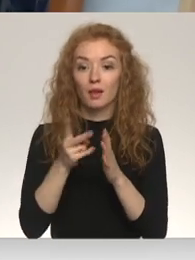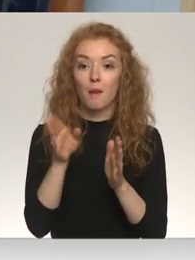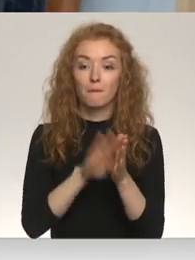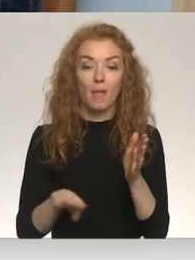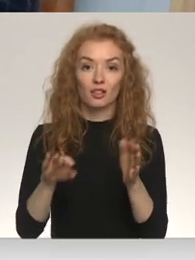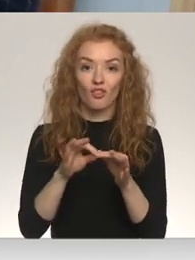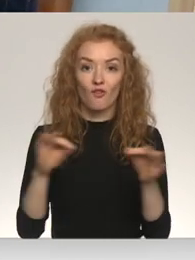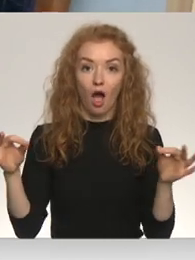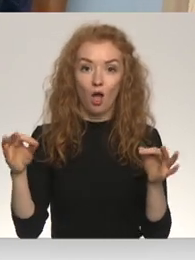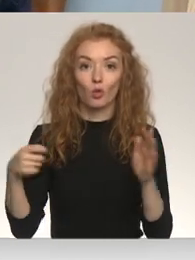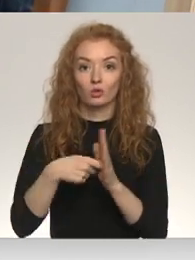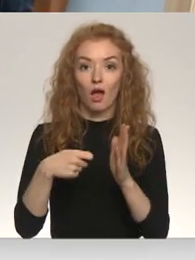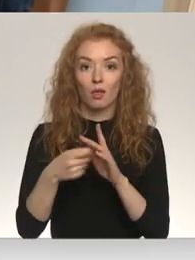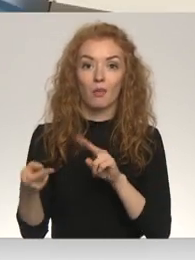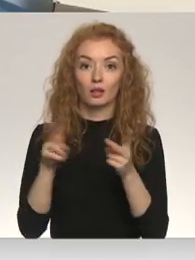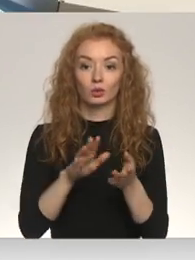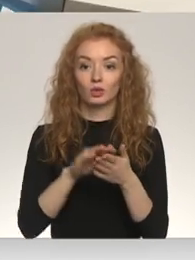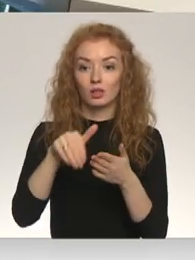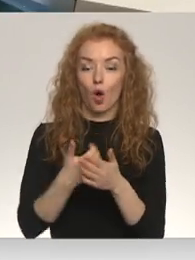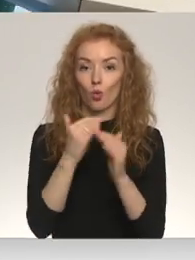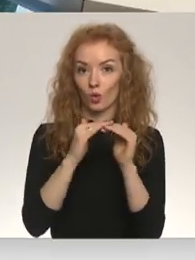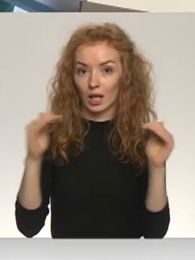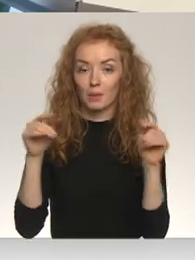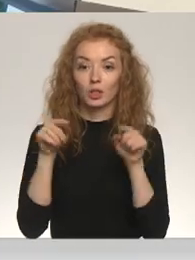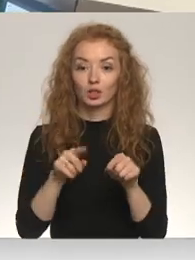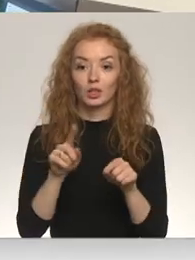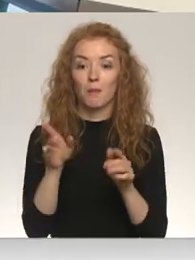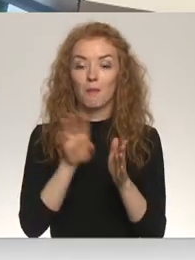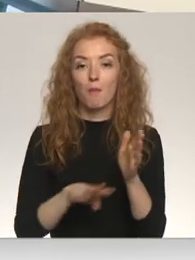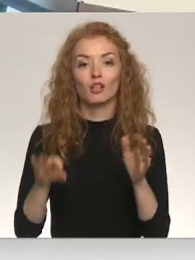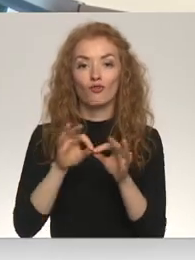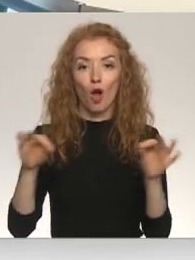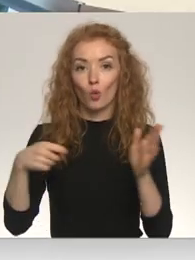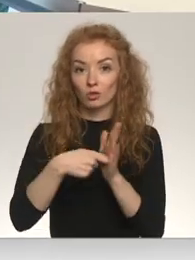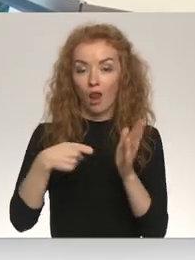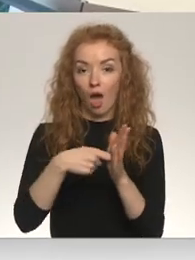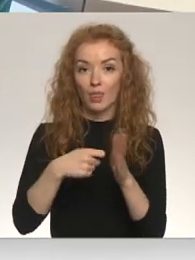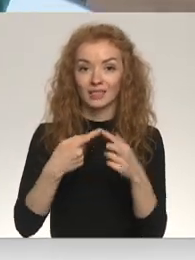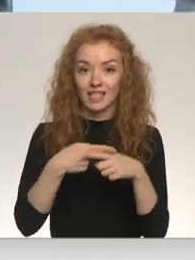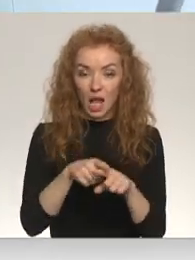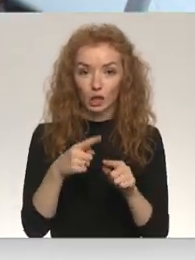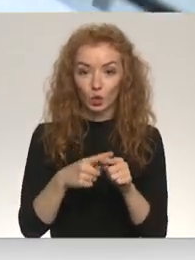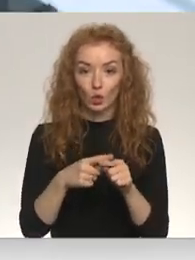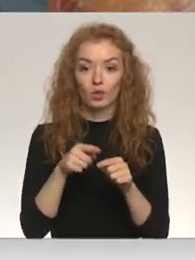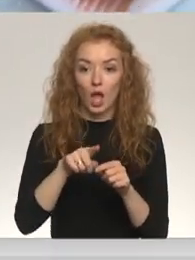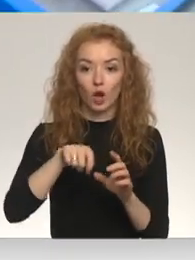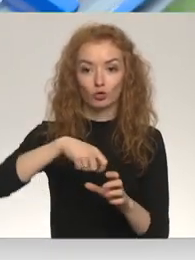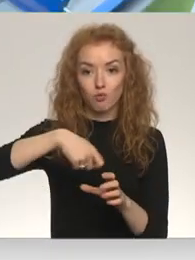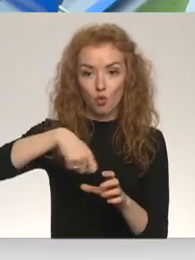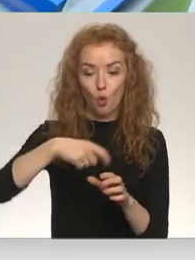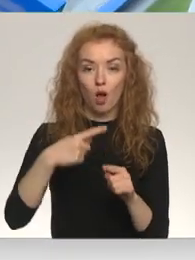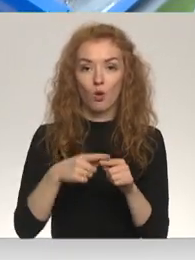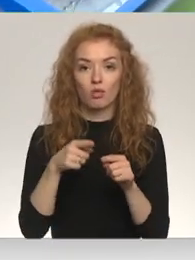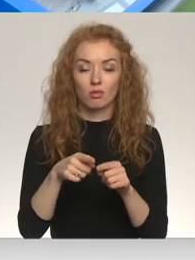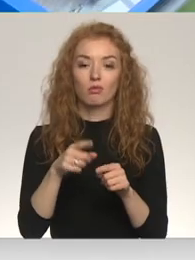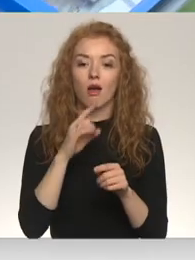uzlādi pārnest jaunā līmenī. Šī ir tieši bezvadu uzlādes ierīce, kura pārsā sastāv no spolēm, ar kuru tad tā